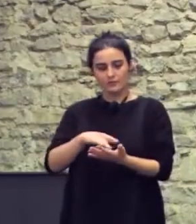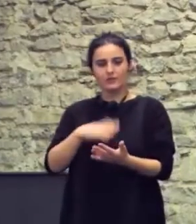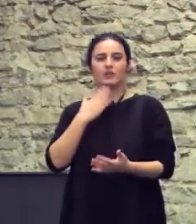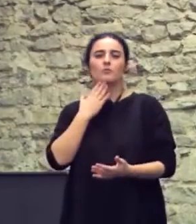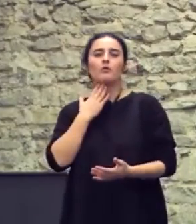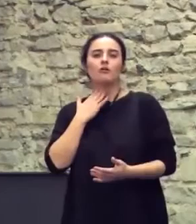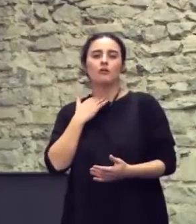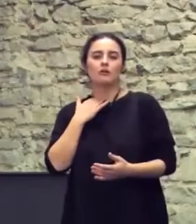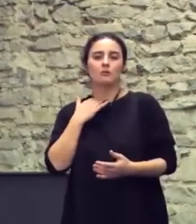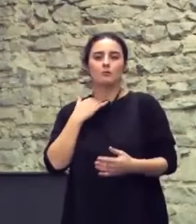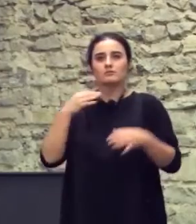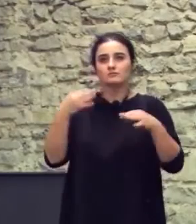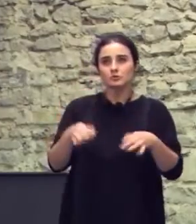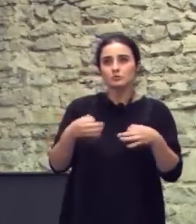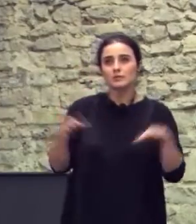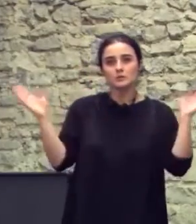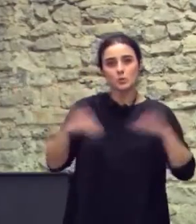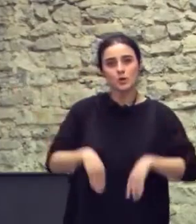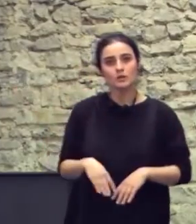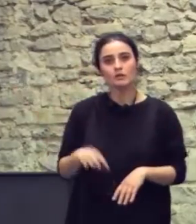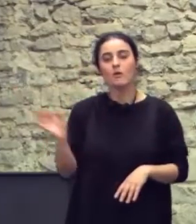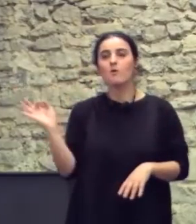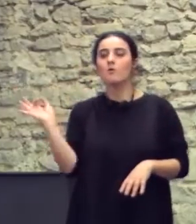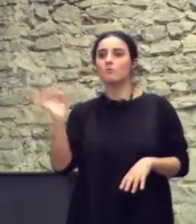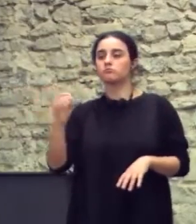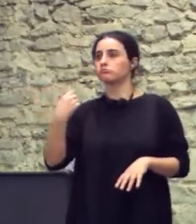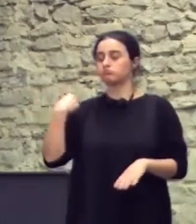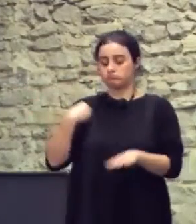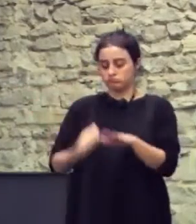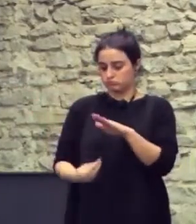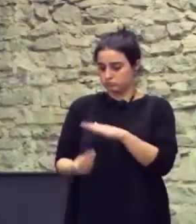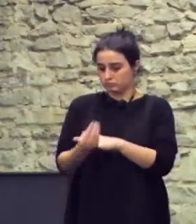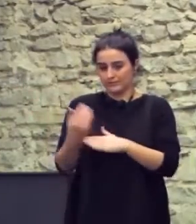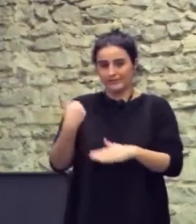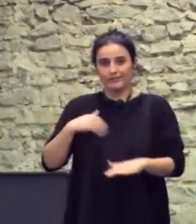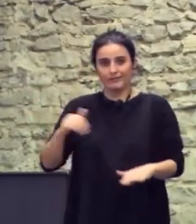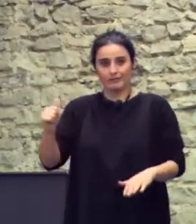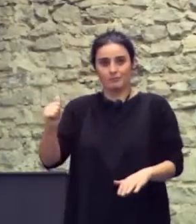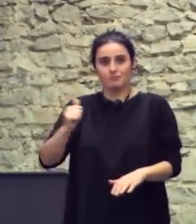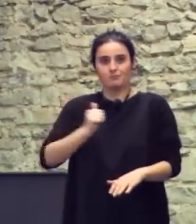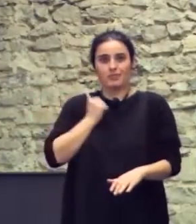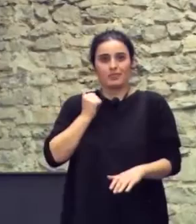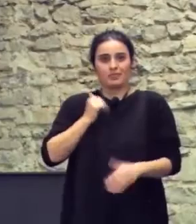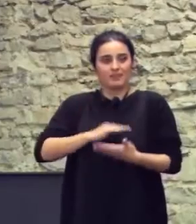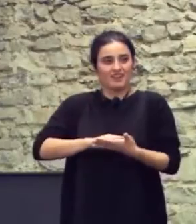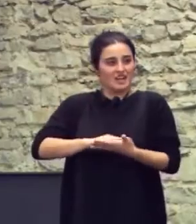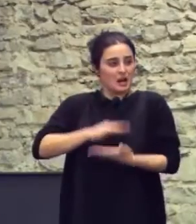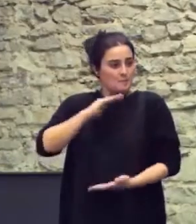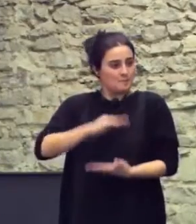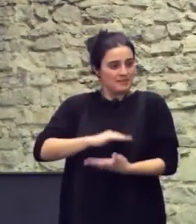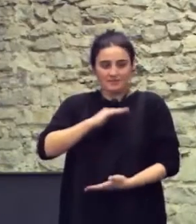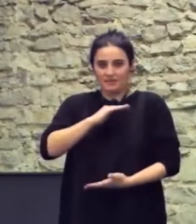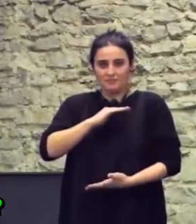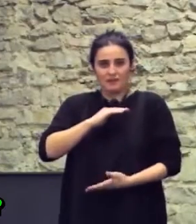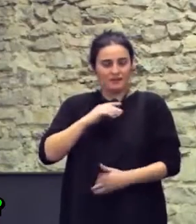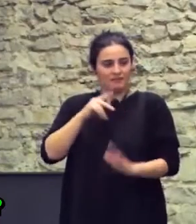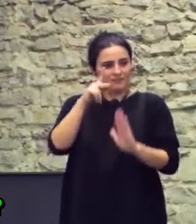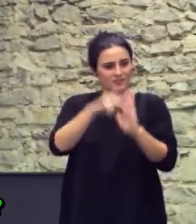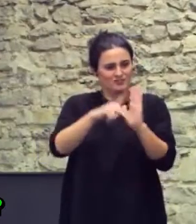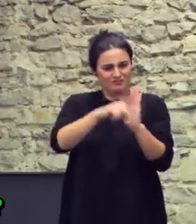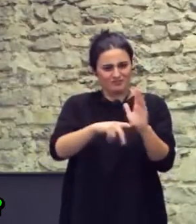batzuekin, edo jaio ginen igual kasualitatez gaitasun batekin normatibitate horri aurre egiteko